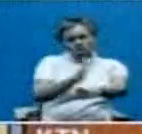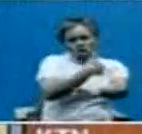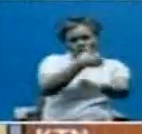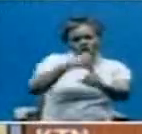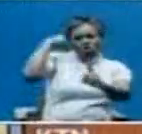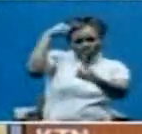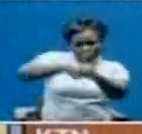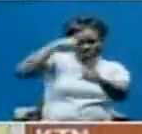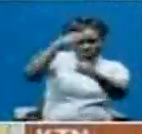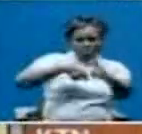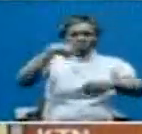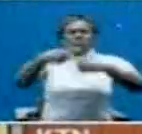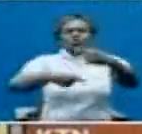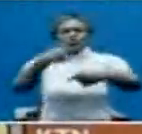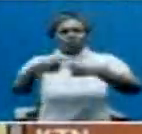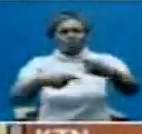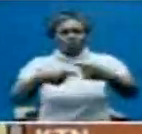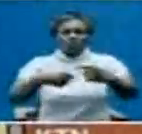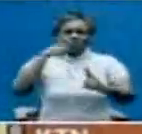Bado Mapambano.